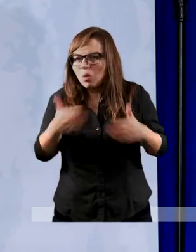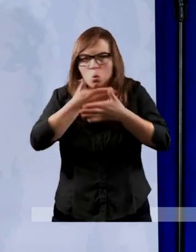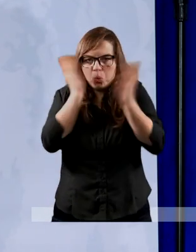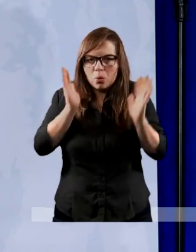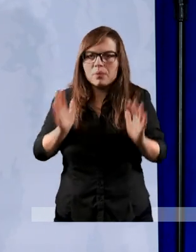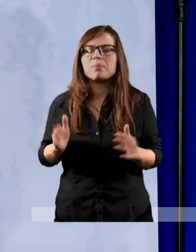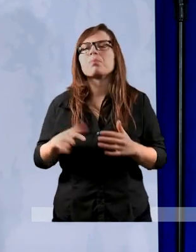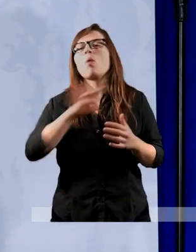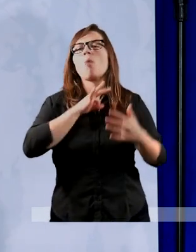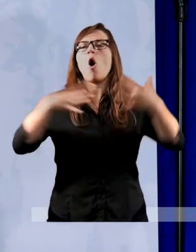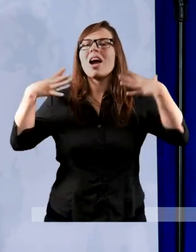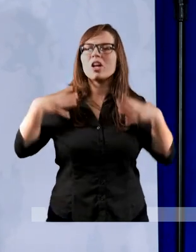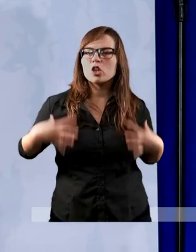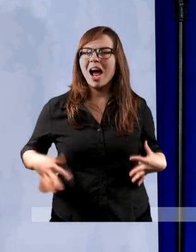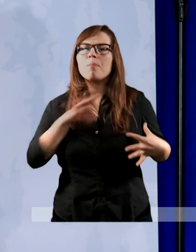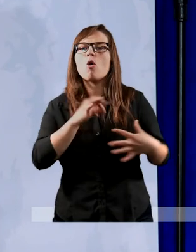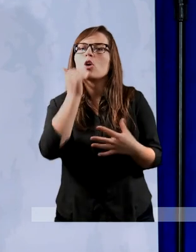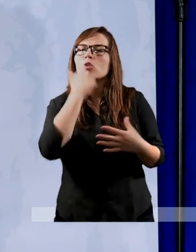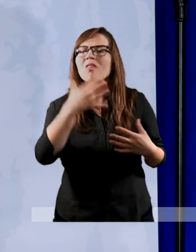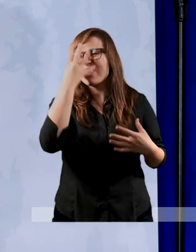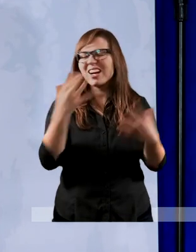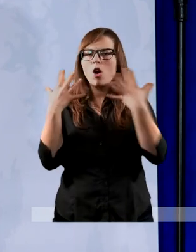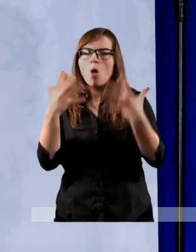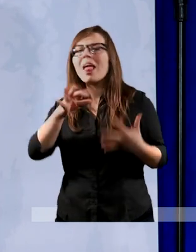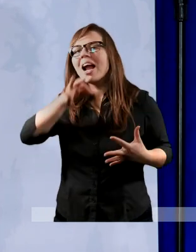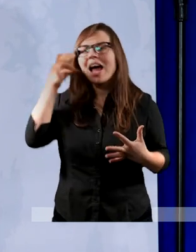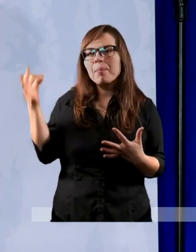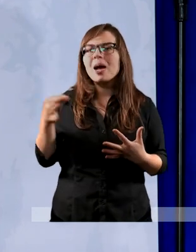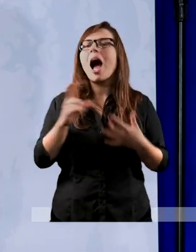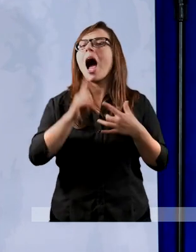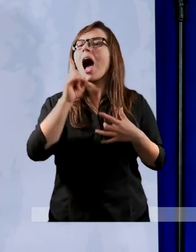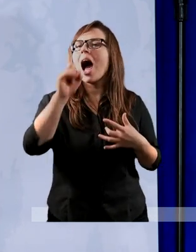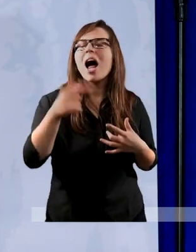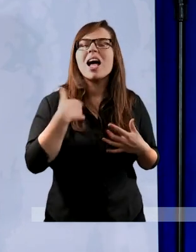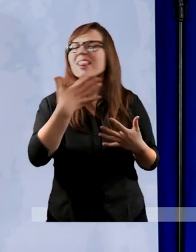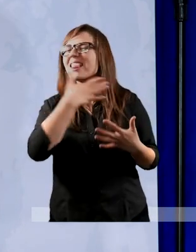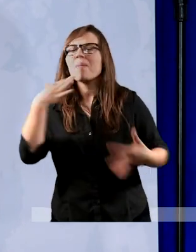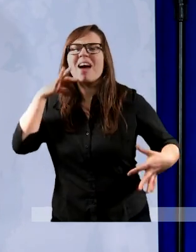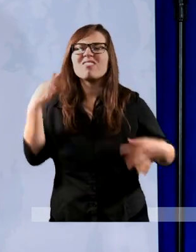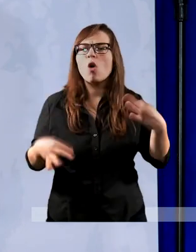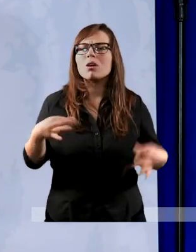a moje ciało, moja skóra wygląda lepiej, ale nie mam wątpliwości, że tym